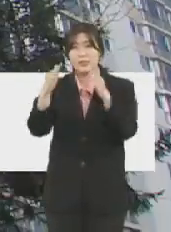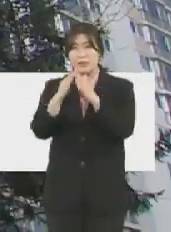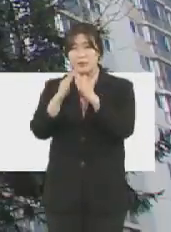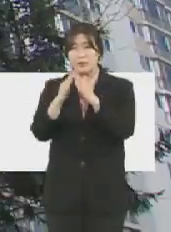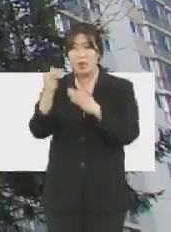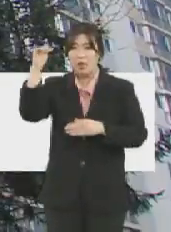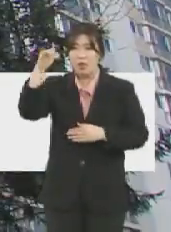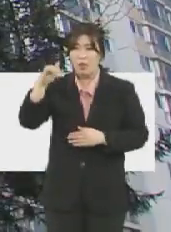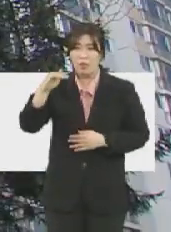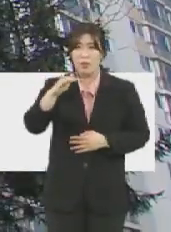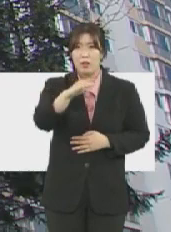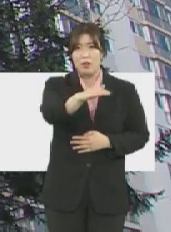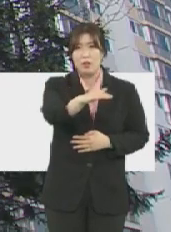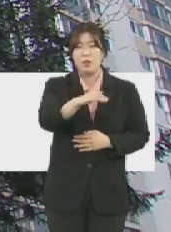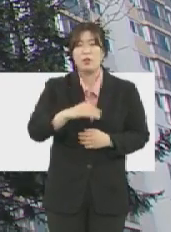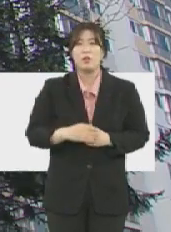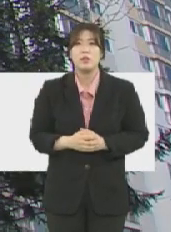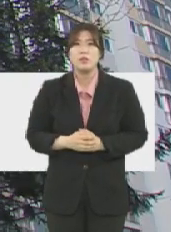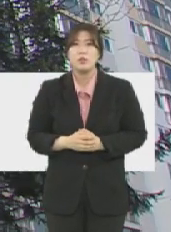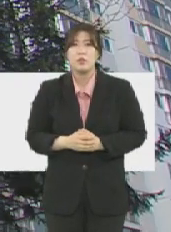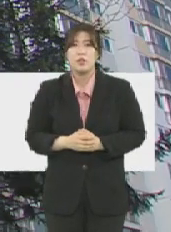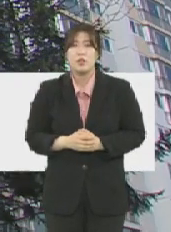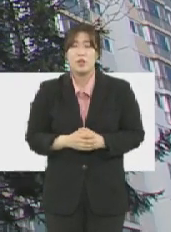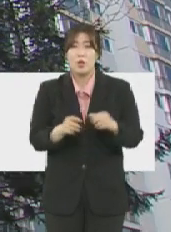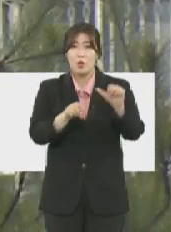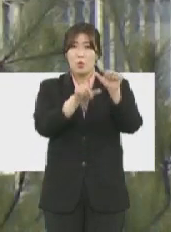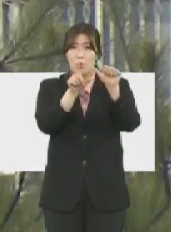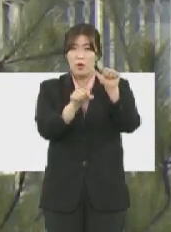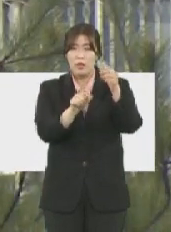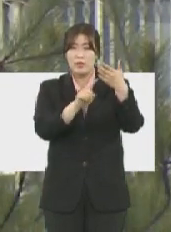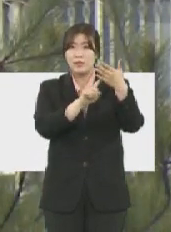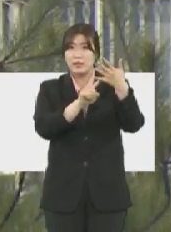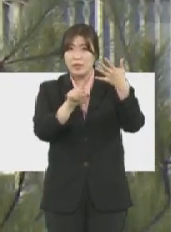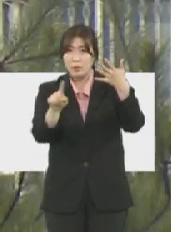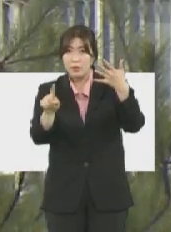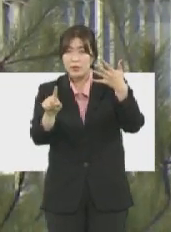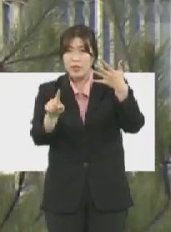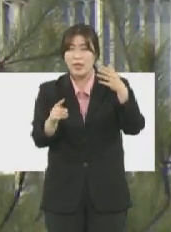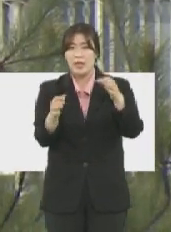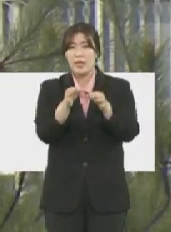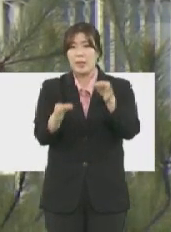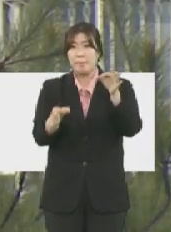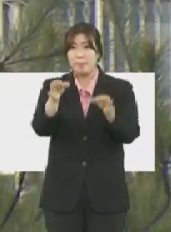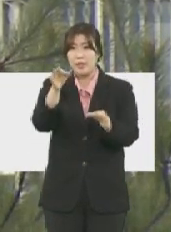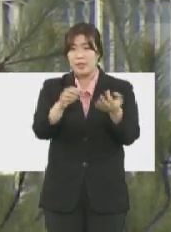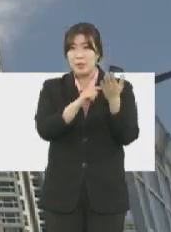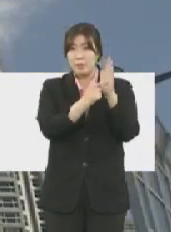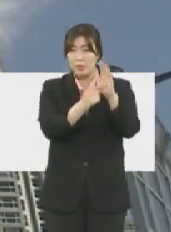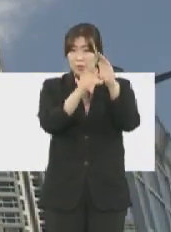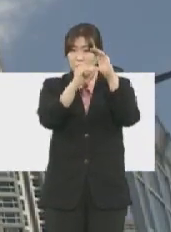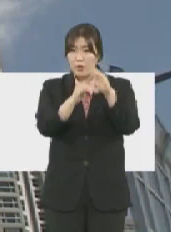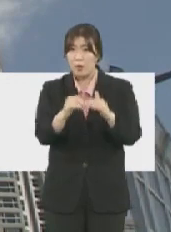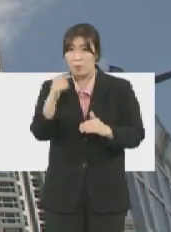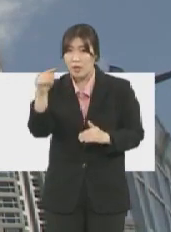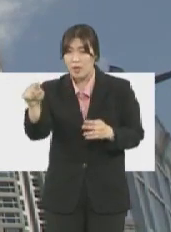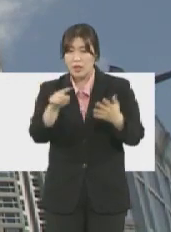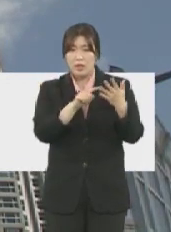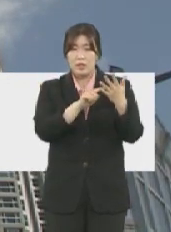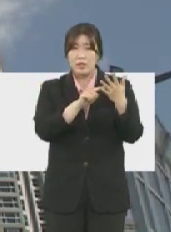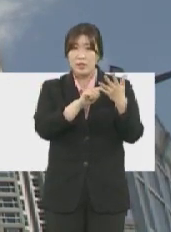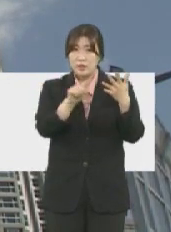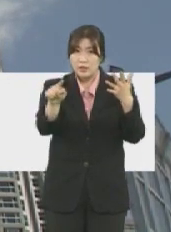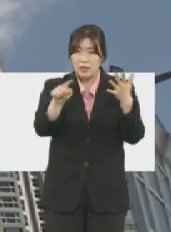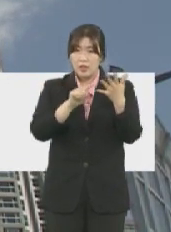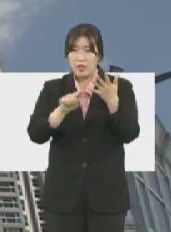보합 전환되었습니다 한국 부동산 원 의 5월 다섯번째 쭉 안 아파트 가격 동향 에 따르면 이번 주 대전 은